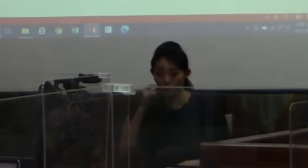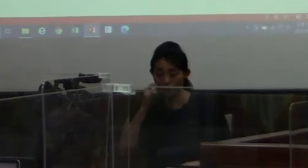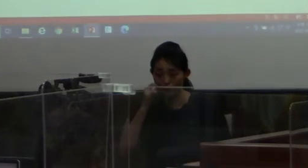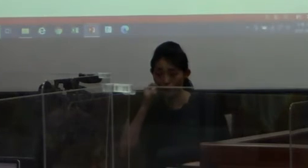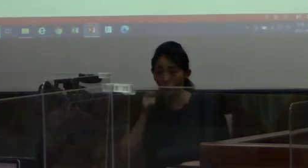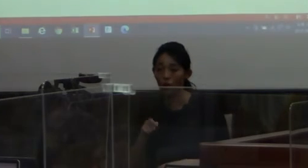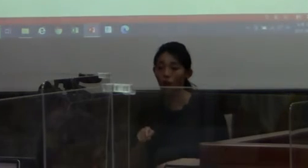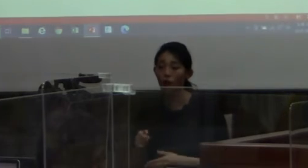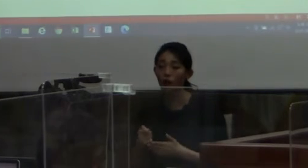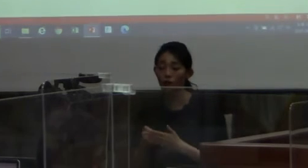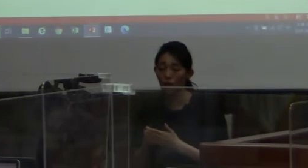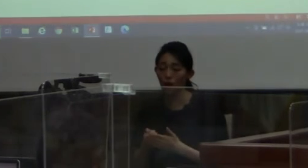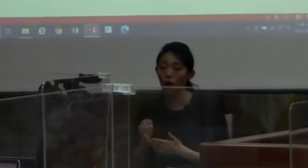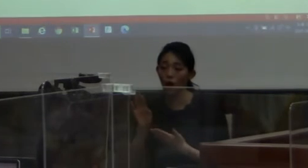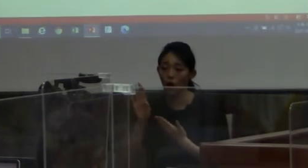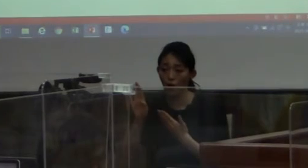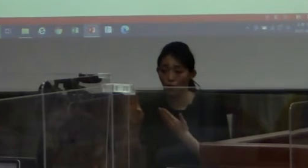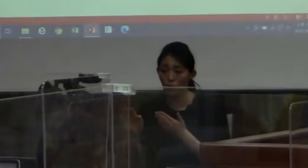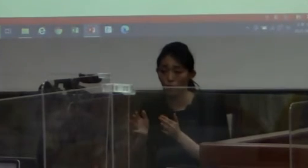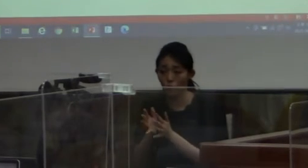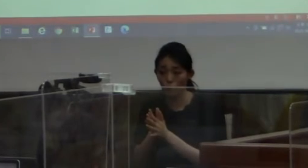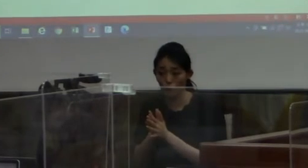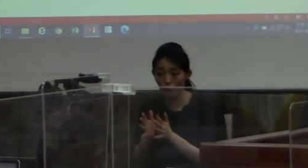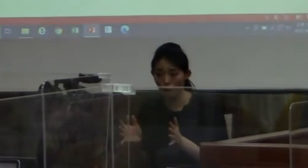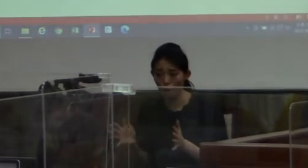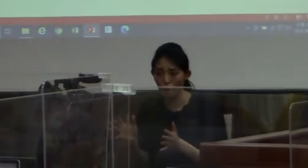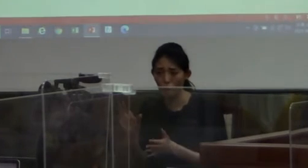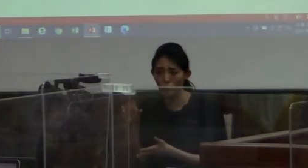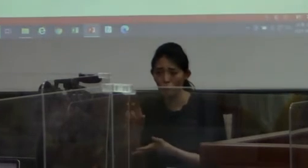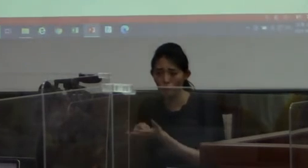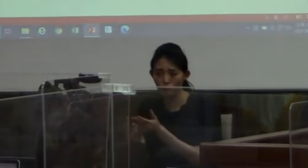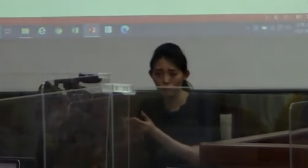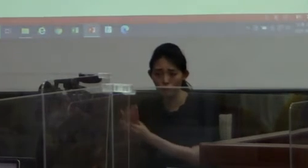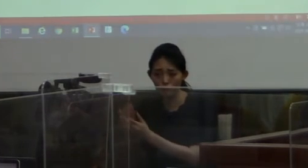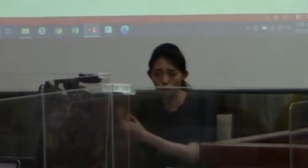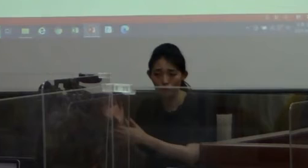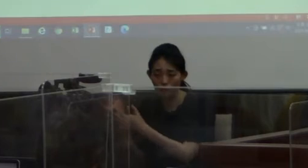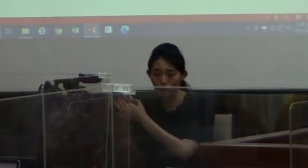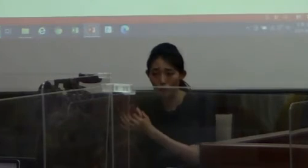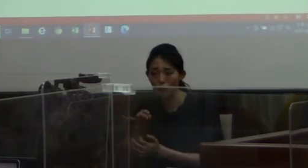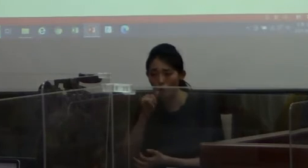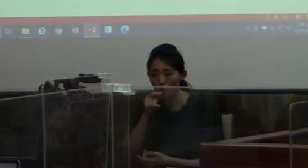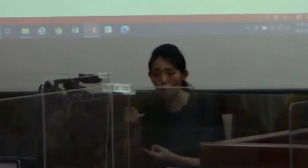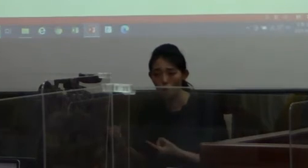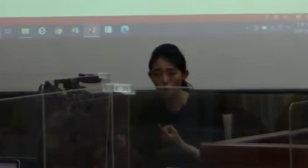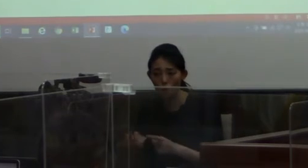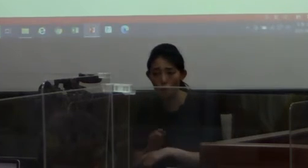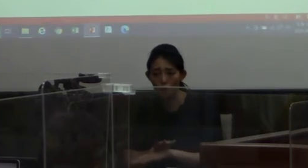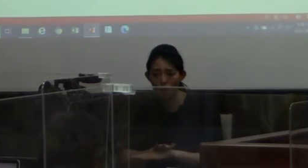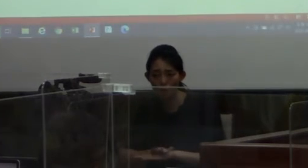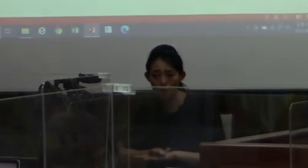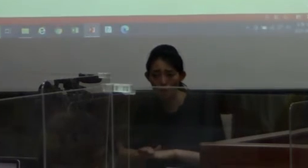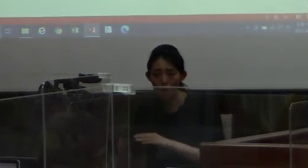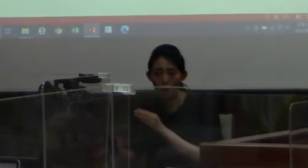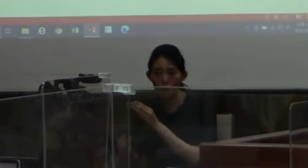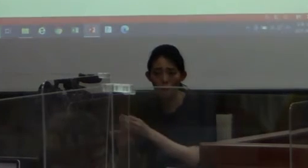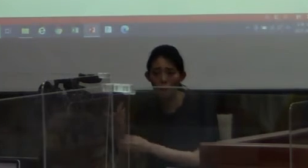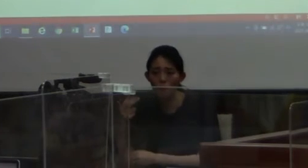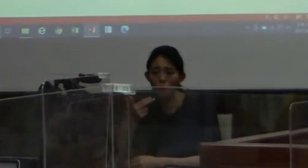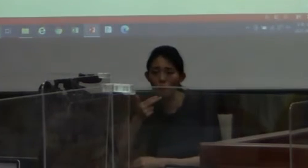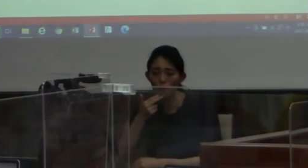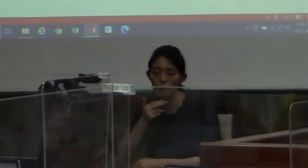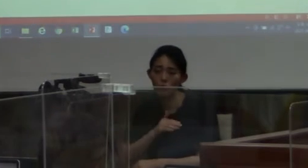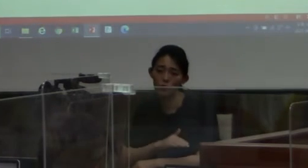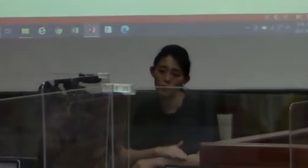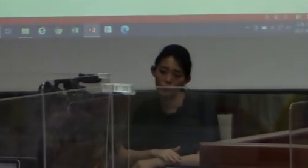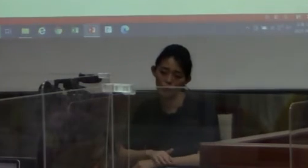저는 앞으로 이런 뭐 아파트 분규가 계속 일어날 것인데 조정을 잘 해가지고 분규가 일어나지 않도록